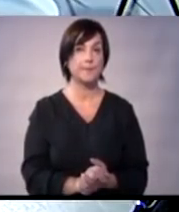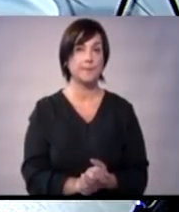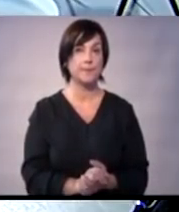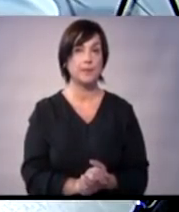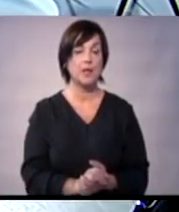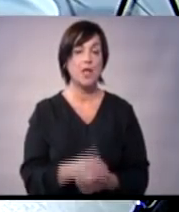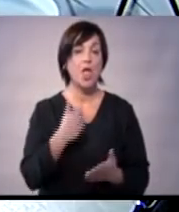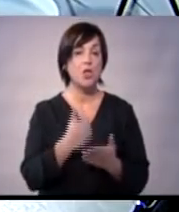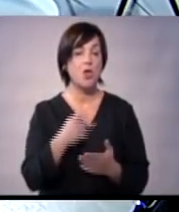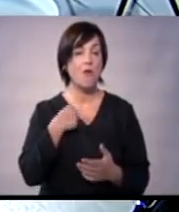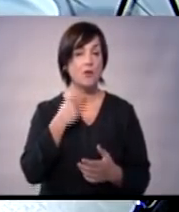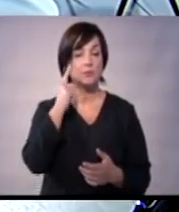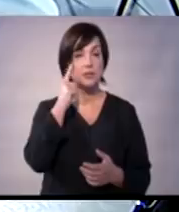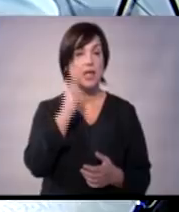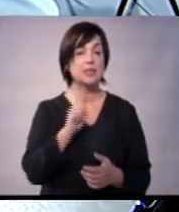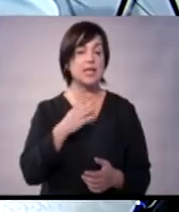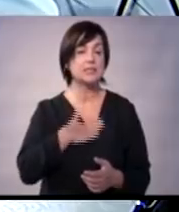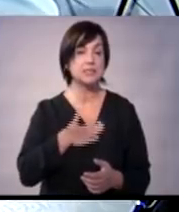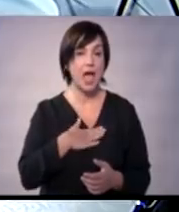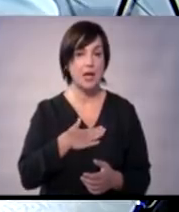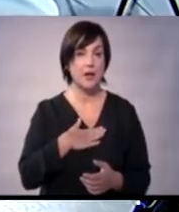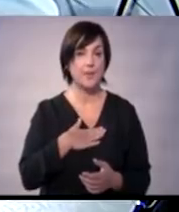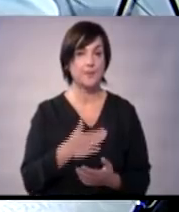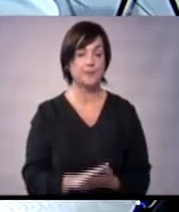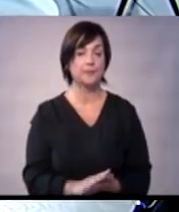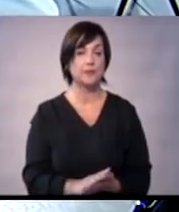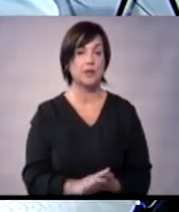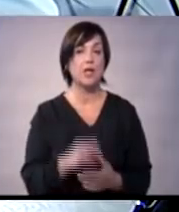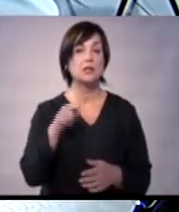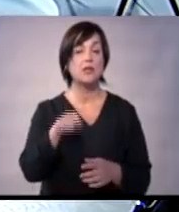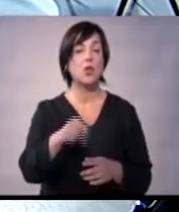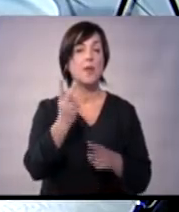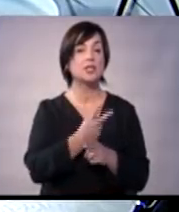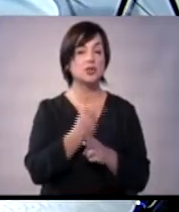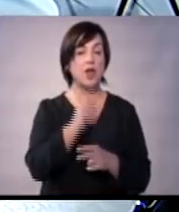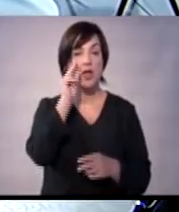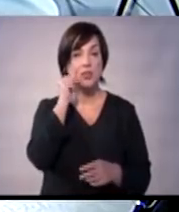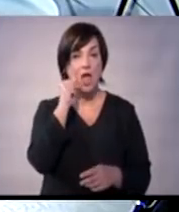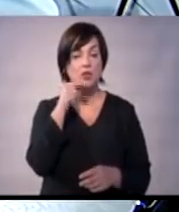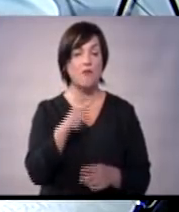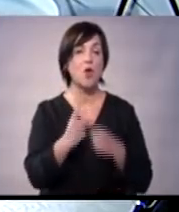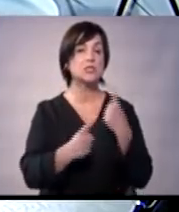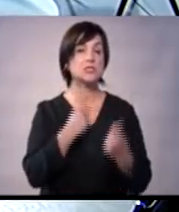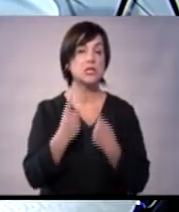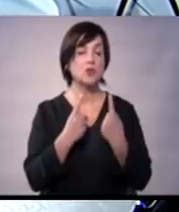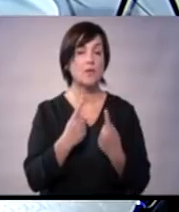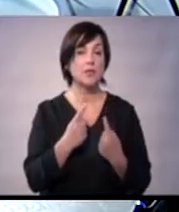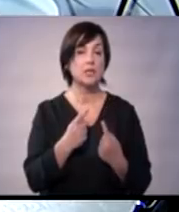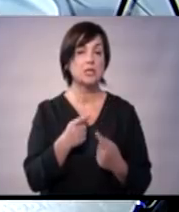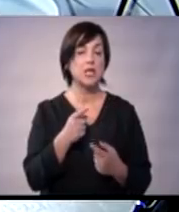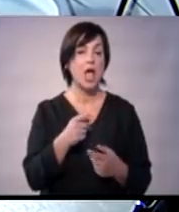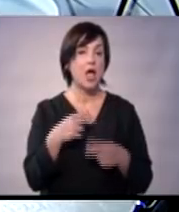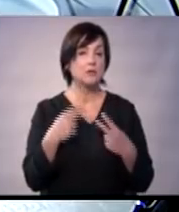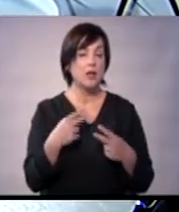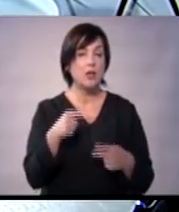И баш и тоа ми е тема на разговор. Не би сакал да ја доведеме државата и народот во ситуација да се закрагуваме